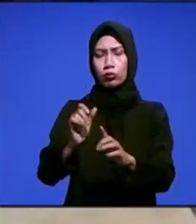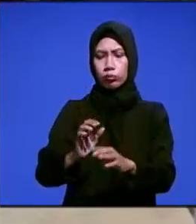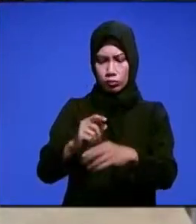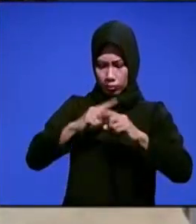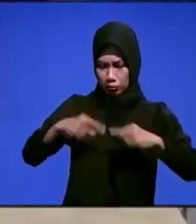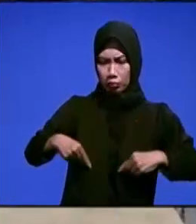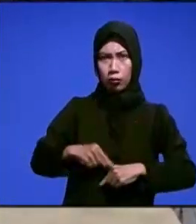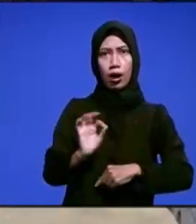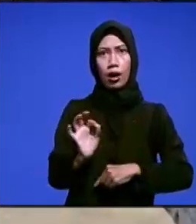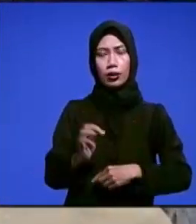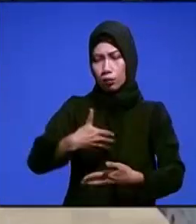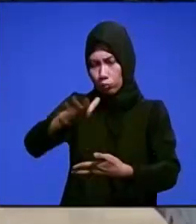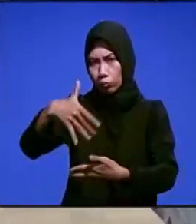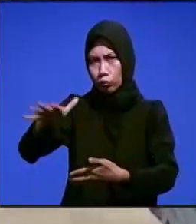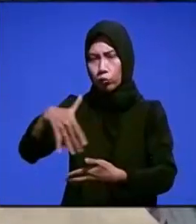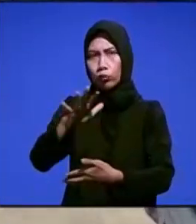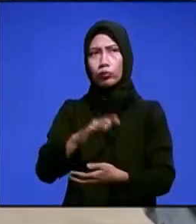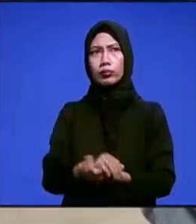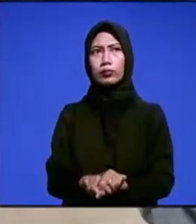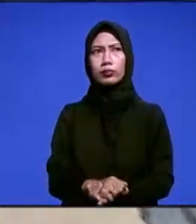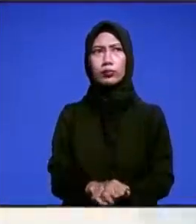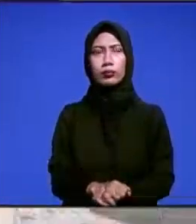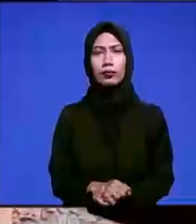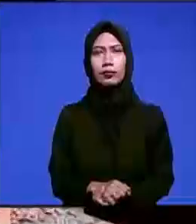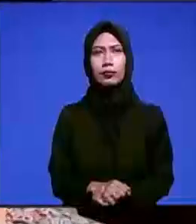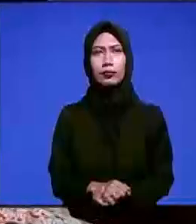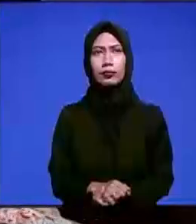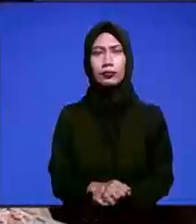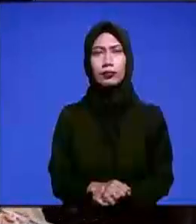tetap diminta meninggalkan lokasi pendaftaran.